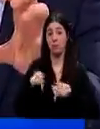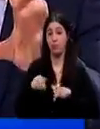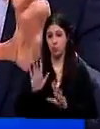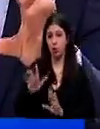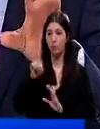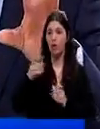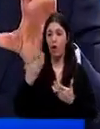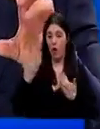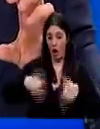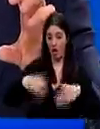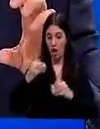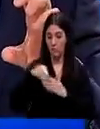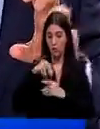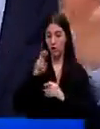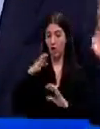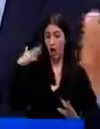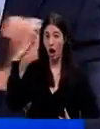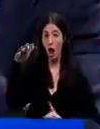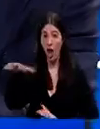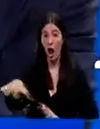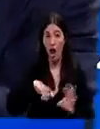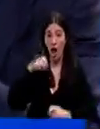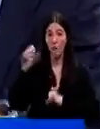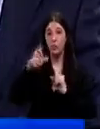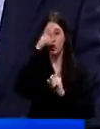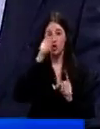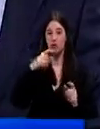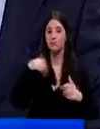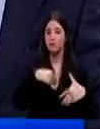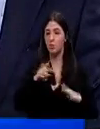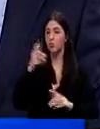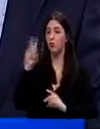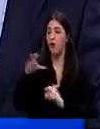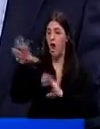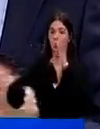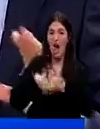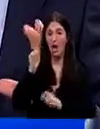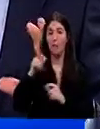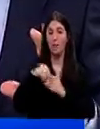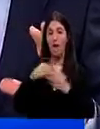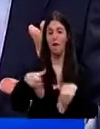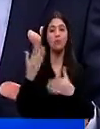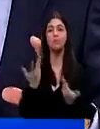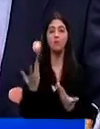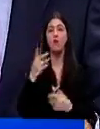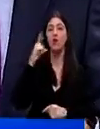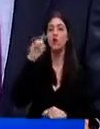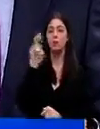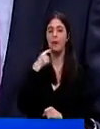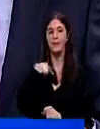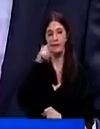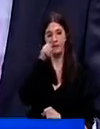önlemek için, bu dolara hücumu, Türk lirasının dolara dönüşümünü önlemek için hükümet dedi ki ben